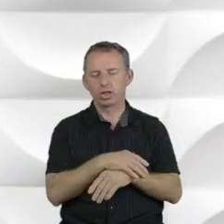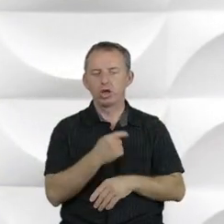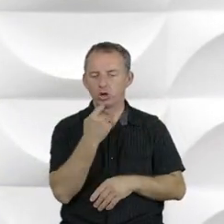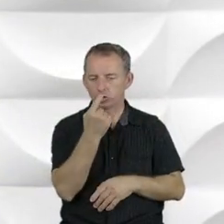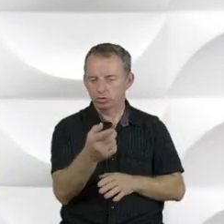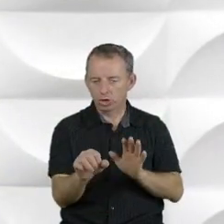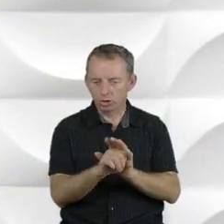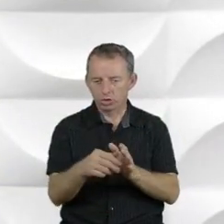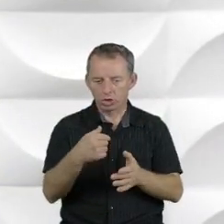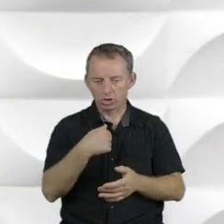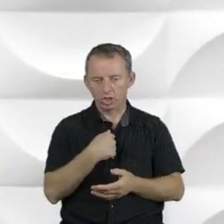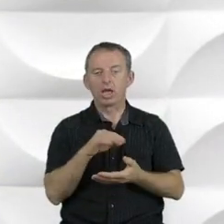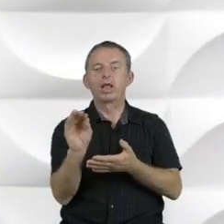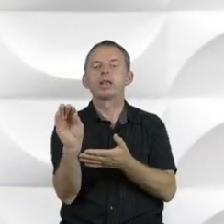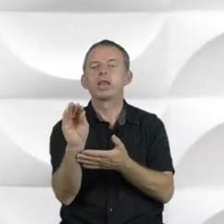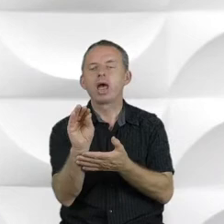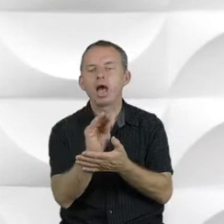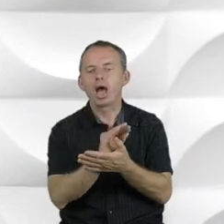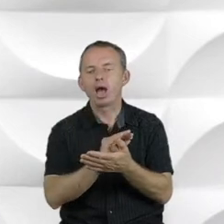mnie: napisz.